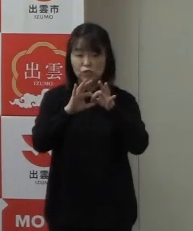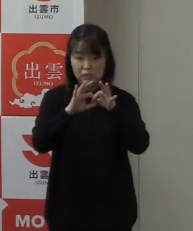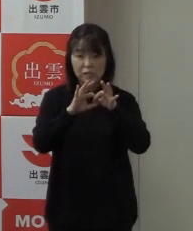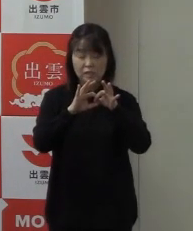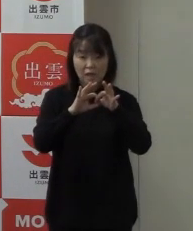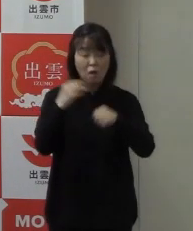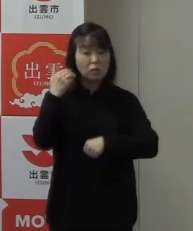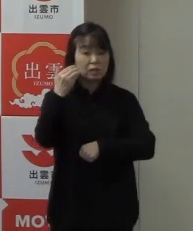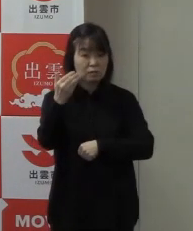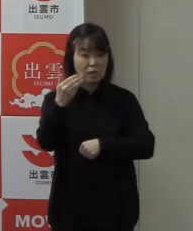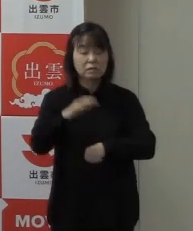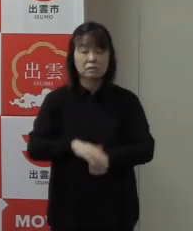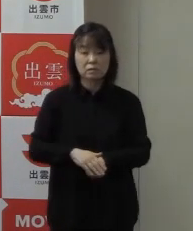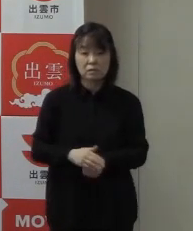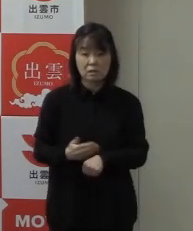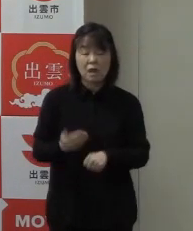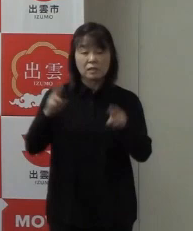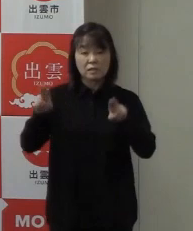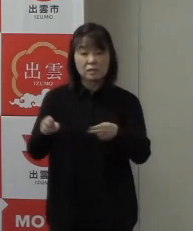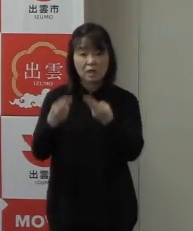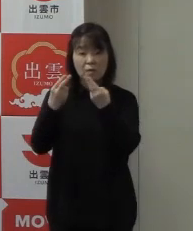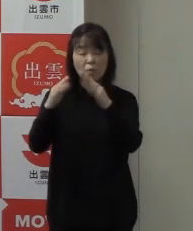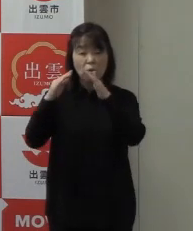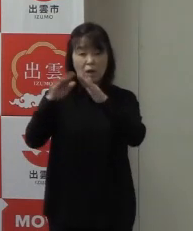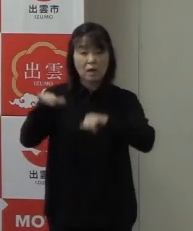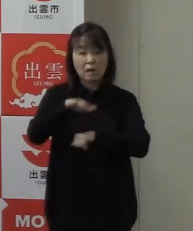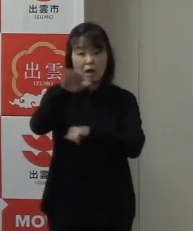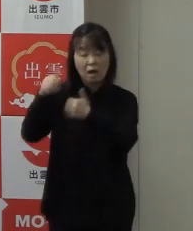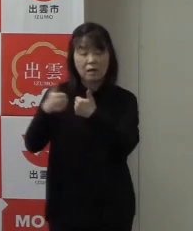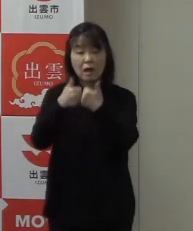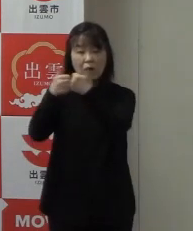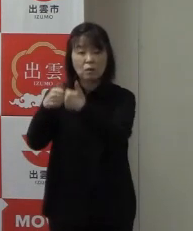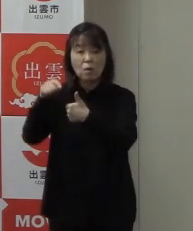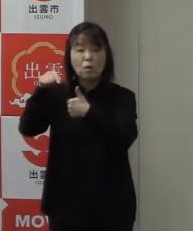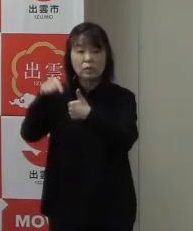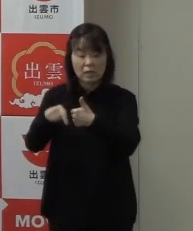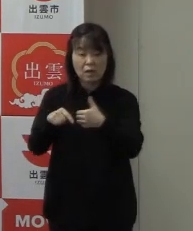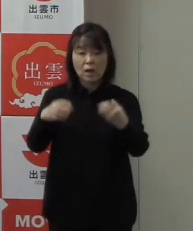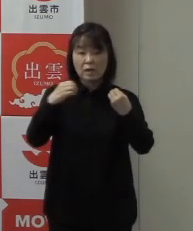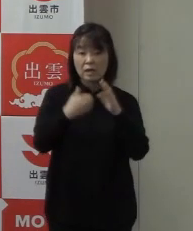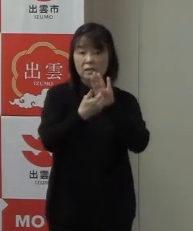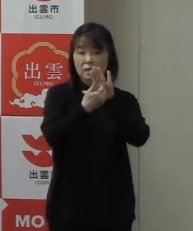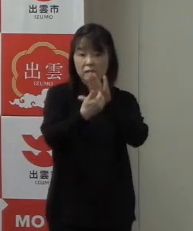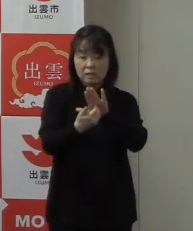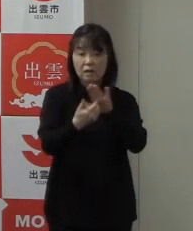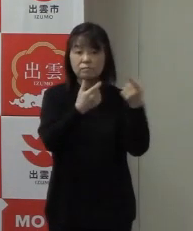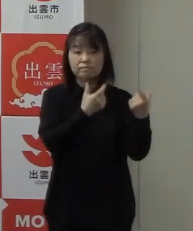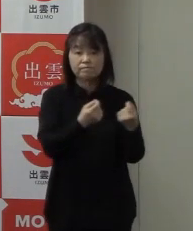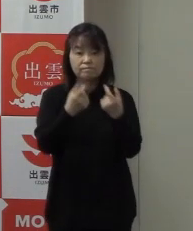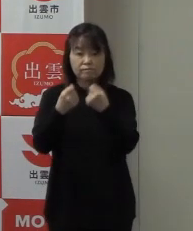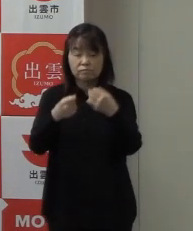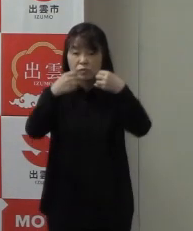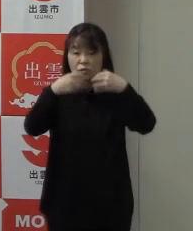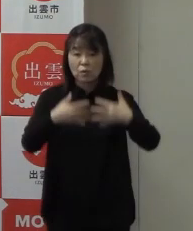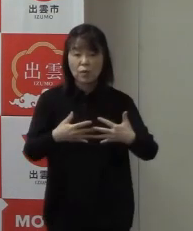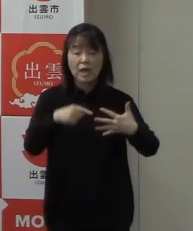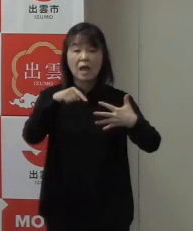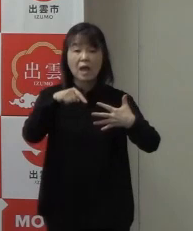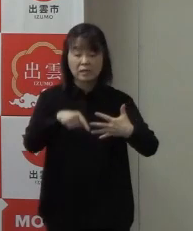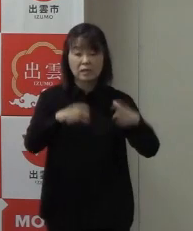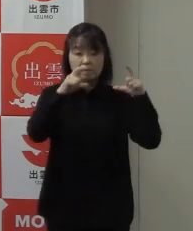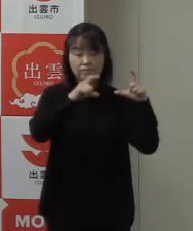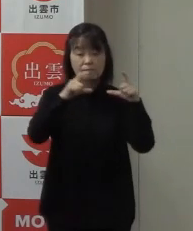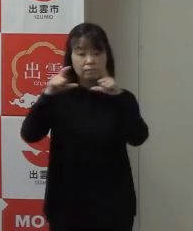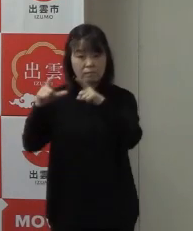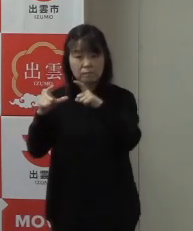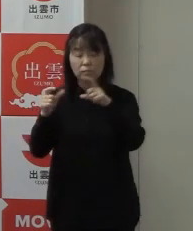、専門家会合で一定の感染対策を条件に参加者の方が、まあ、マスクを着用しないことを容認する